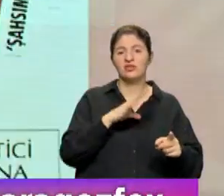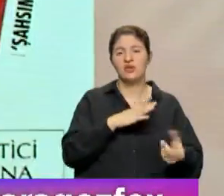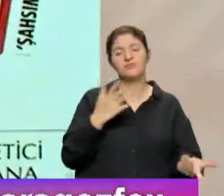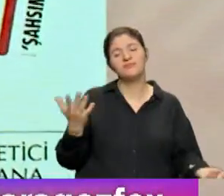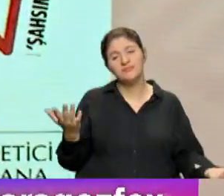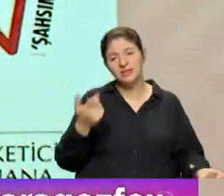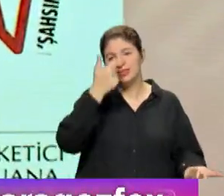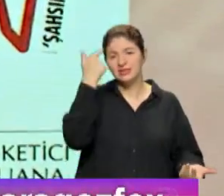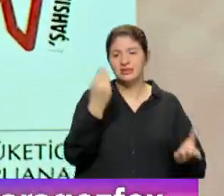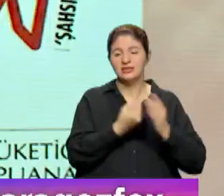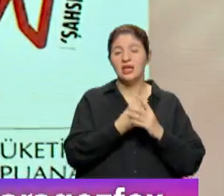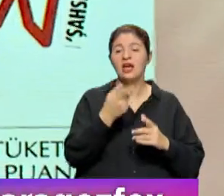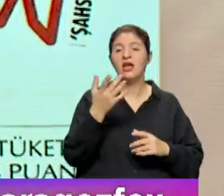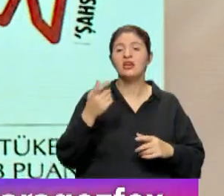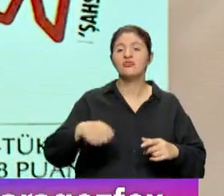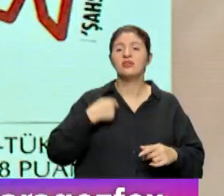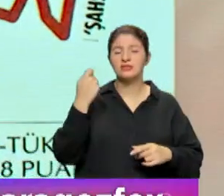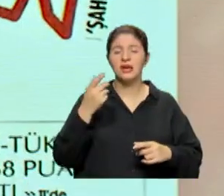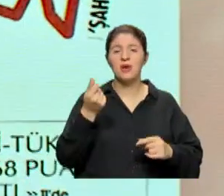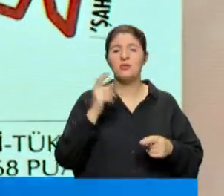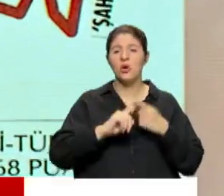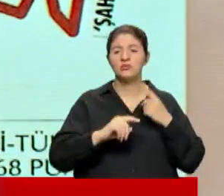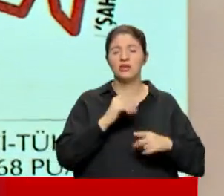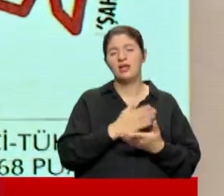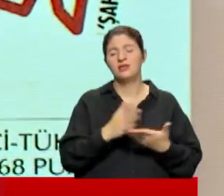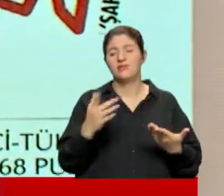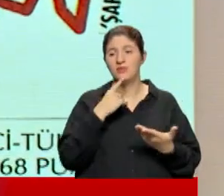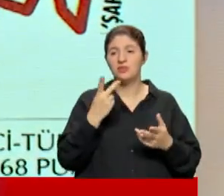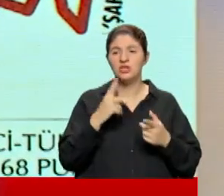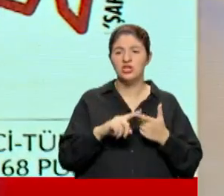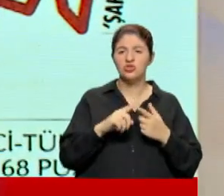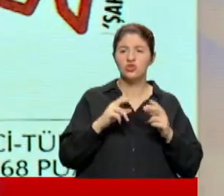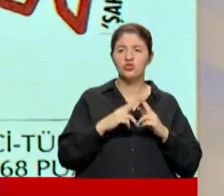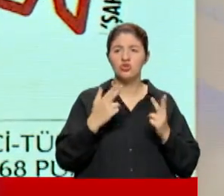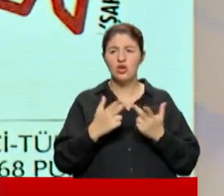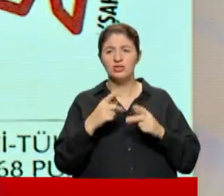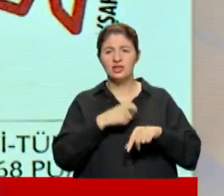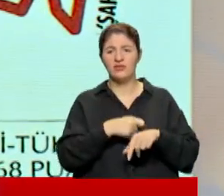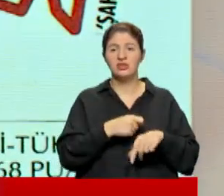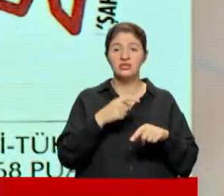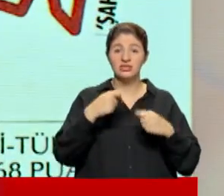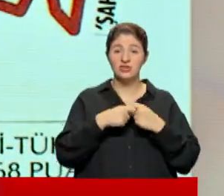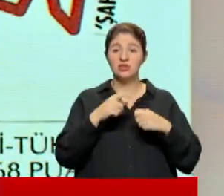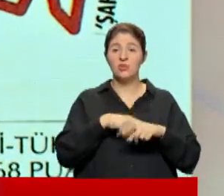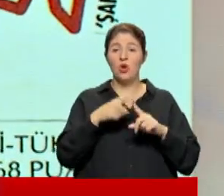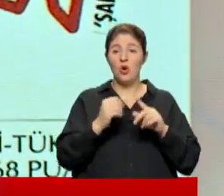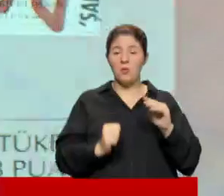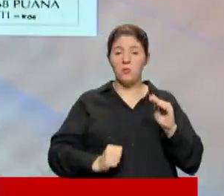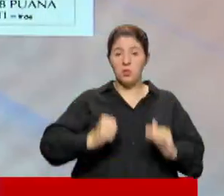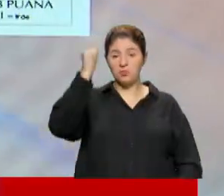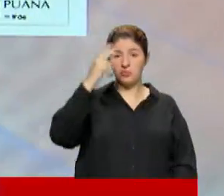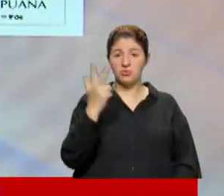rastgele para politikasına devam dedi Şimdi I Dünya Savaşı'ndaki o sıçramayı görüyorsunuz sonrasında